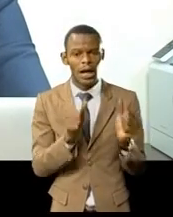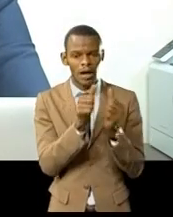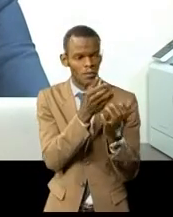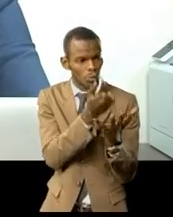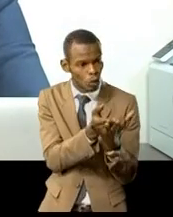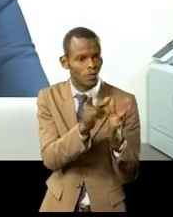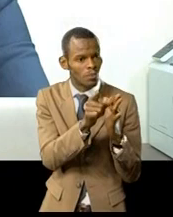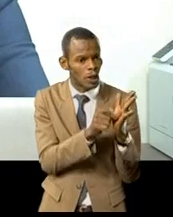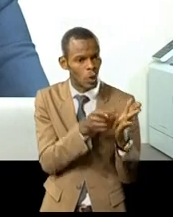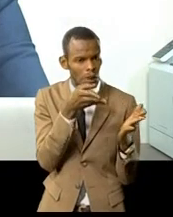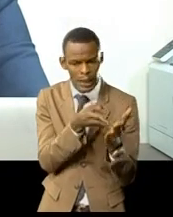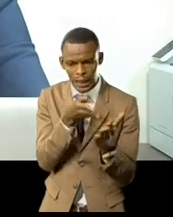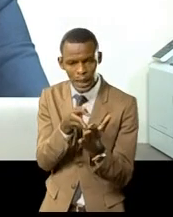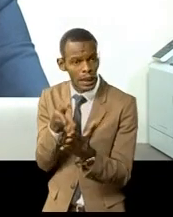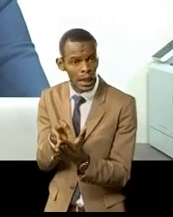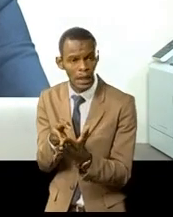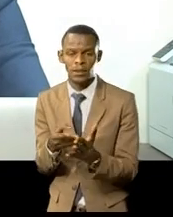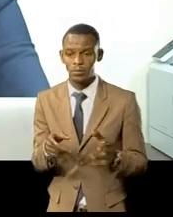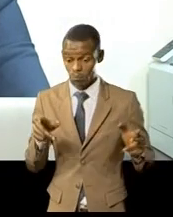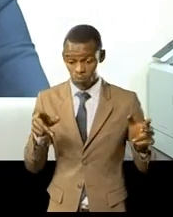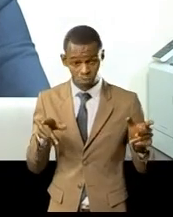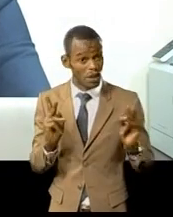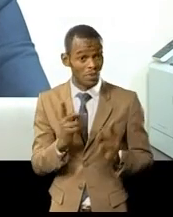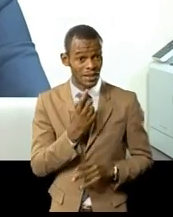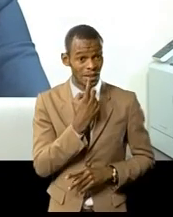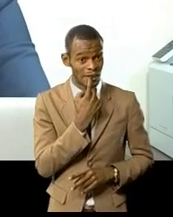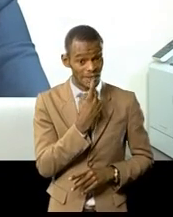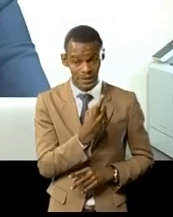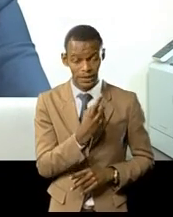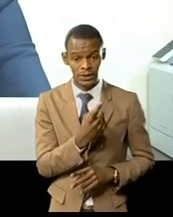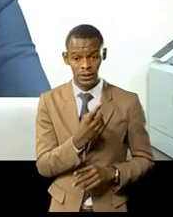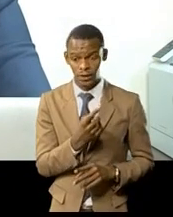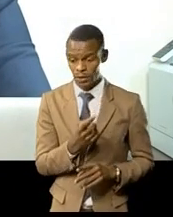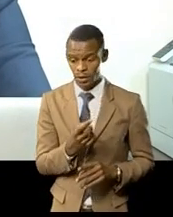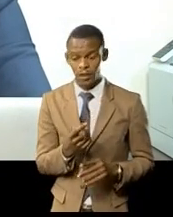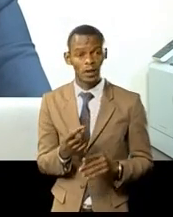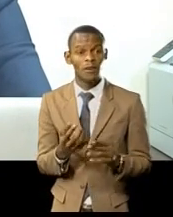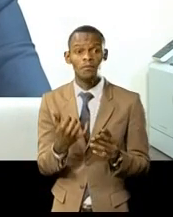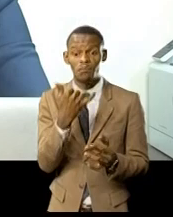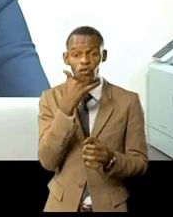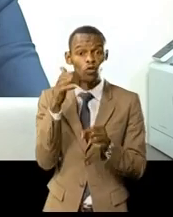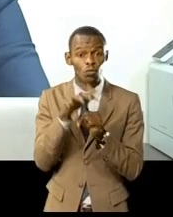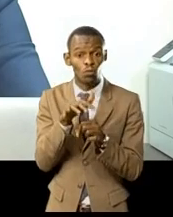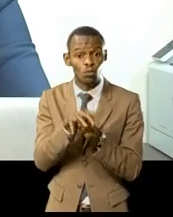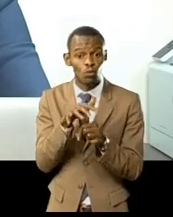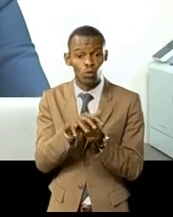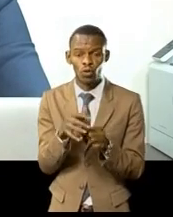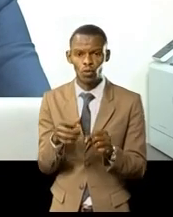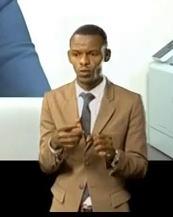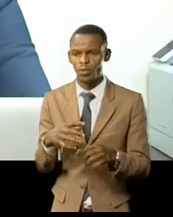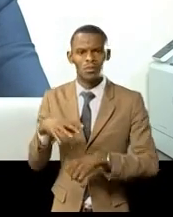propriétaires légalement mentionnés n'est impliqué ni de près ni de loin dans cette